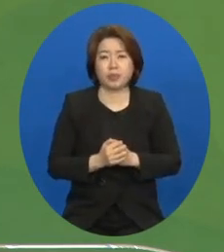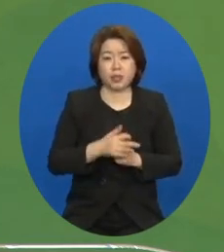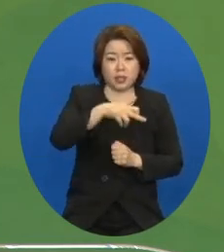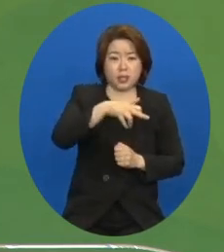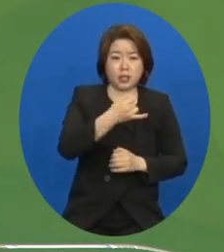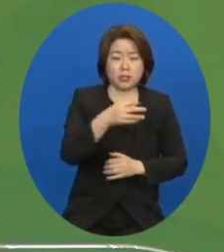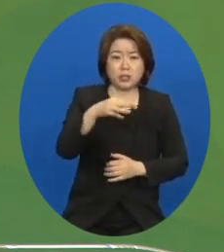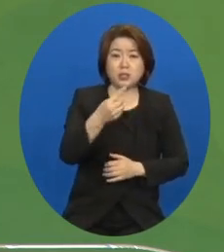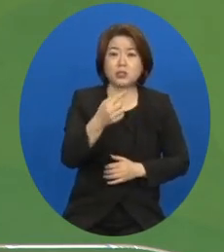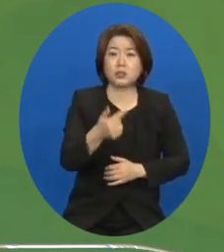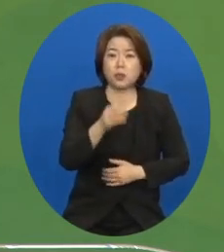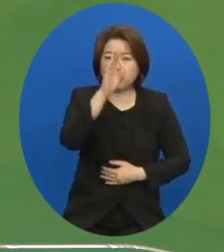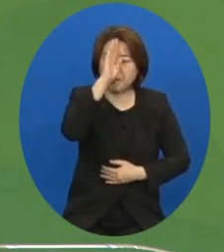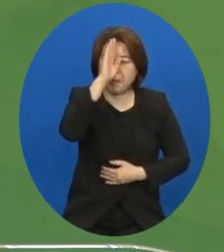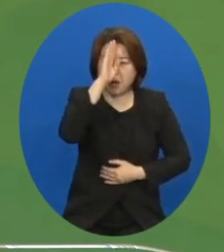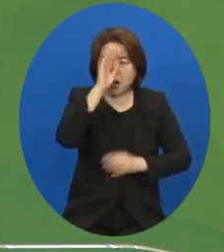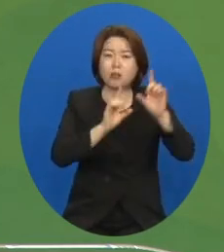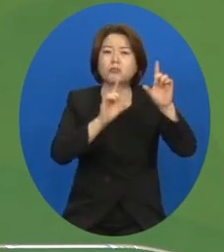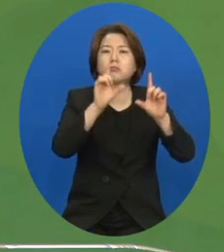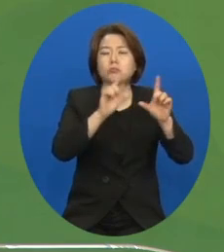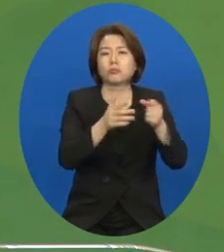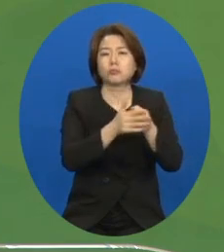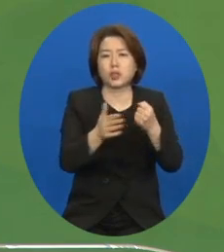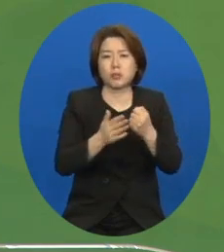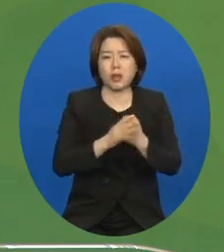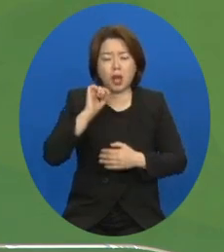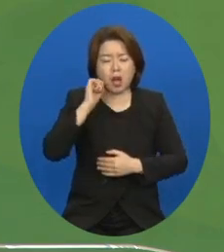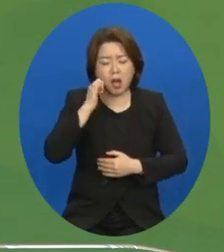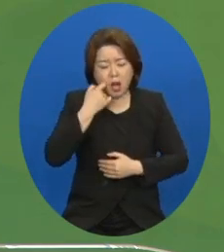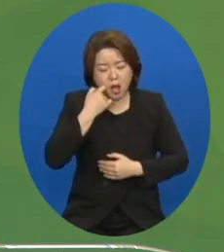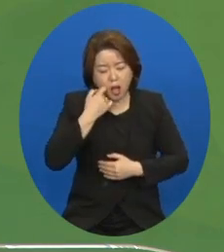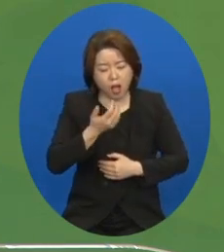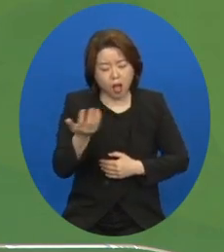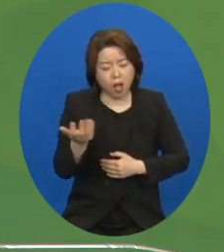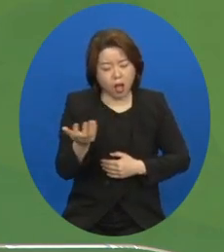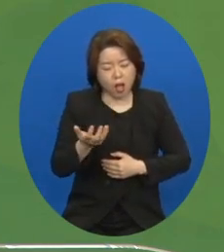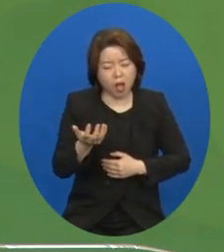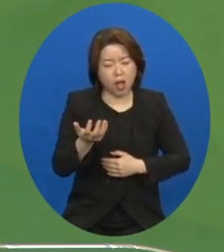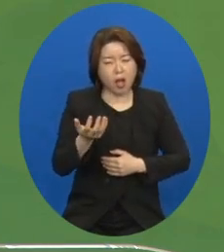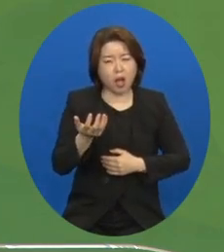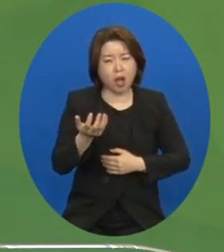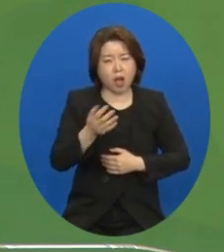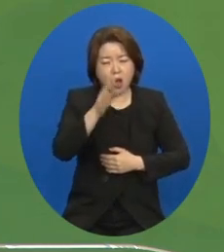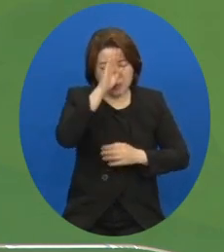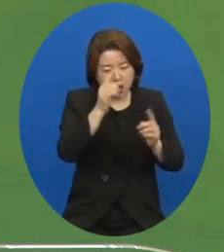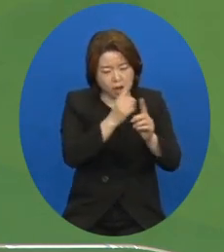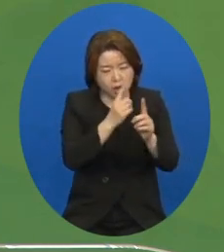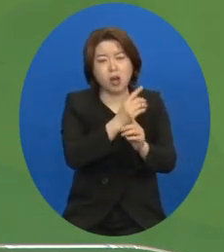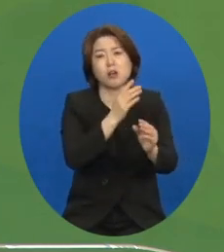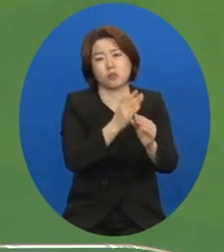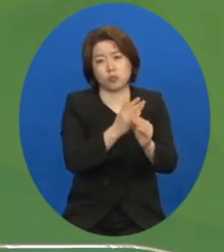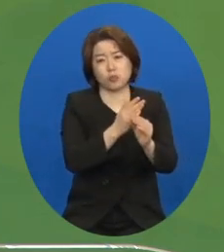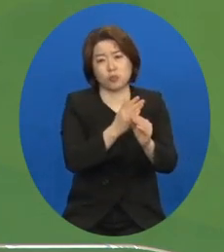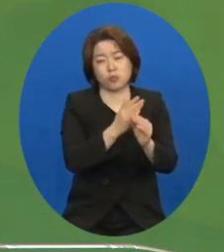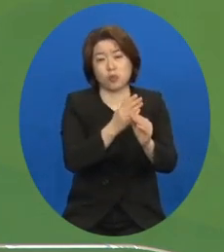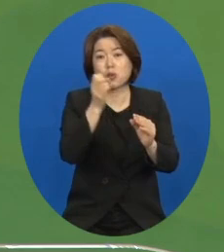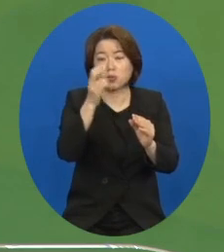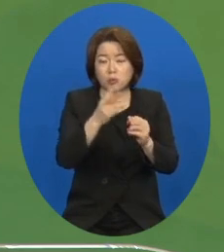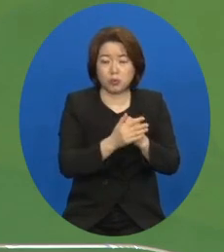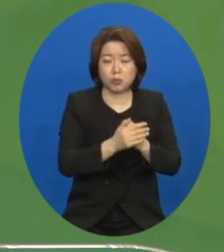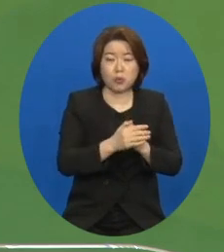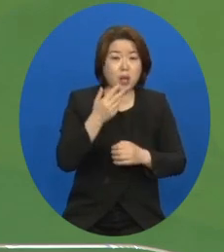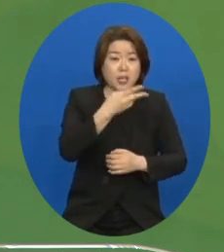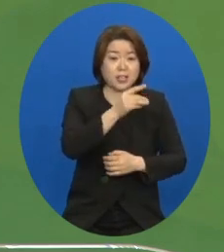크론병 증세로 아주 어려운 투병 생활을 하게 되고, 그리고 팀